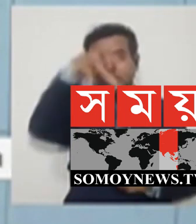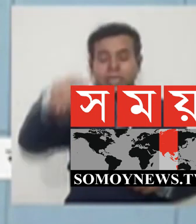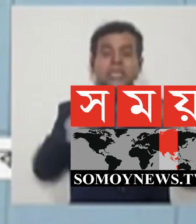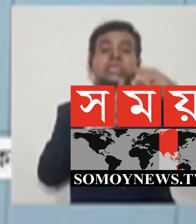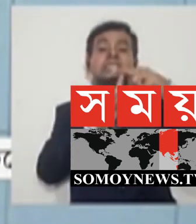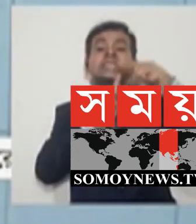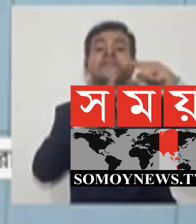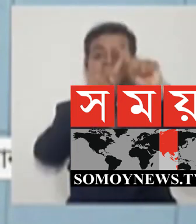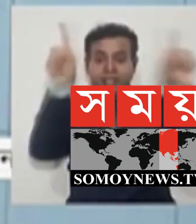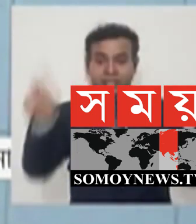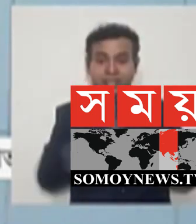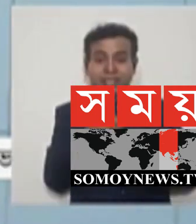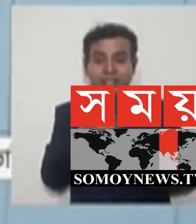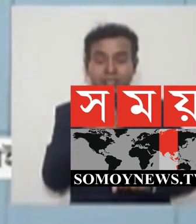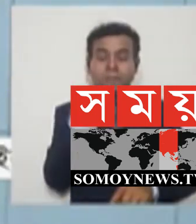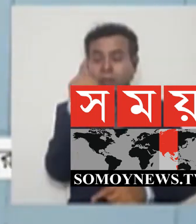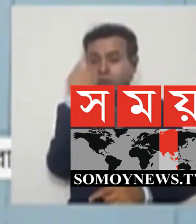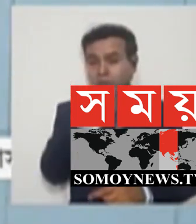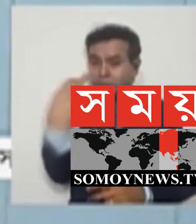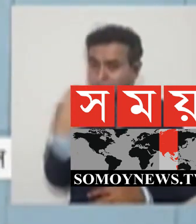কোভিড পরিস্থিতি বর্ণনা করব।